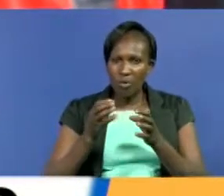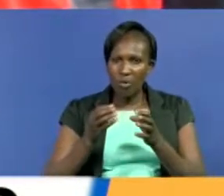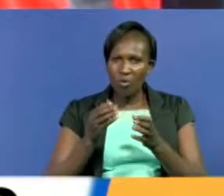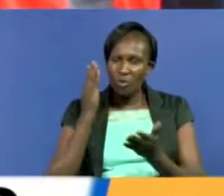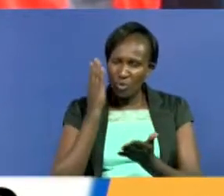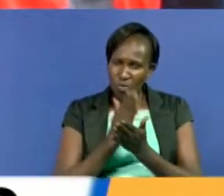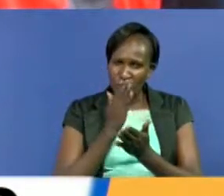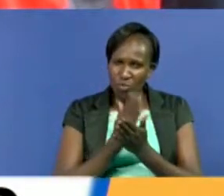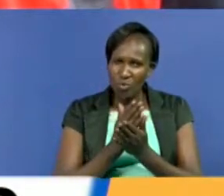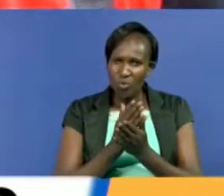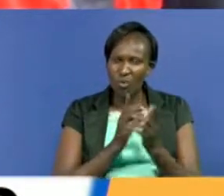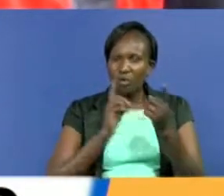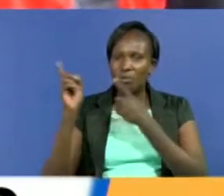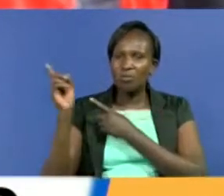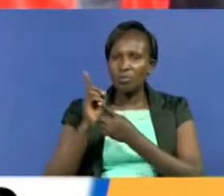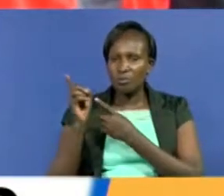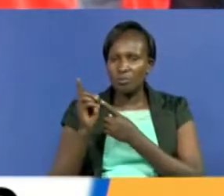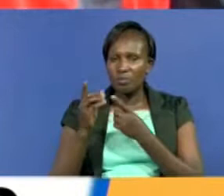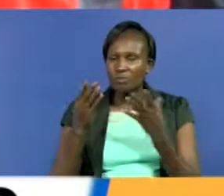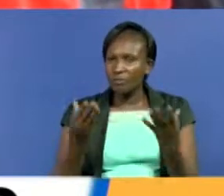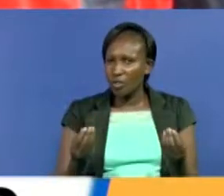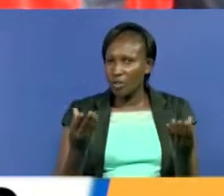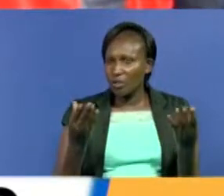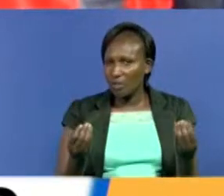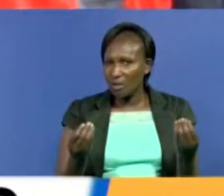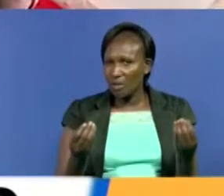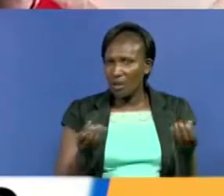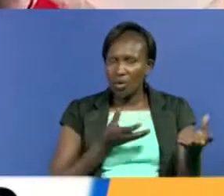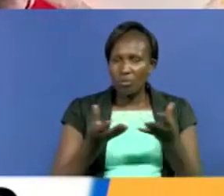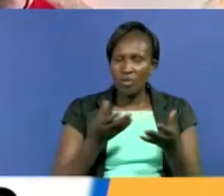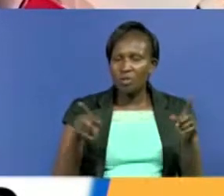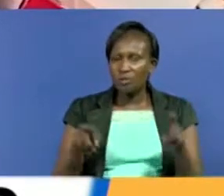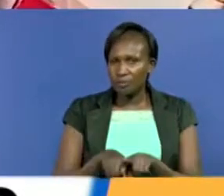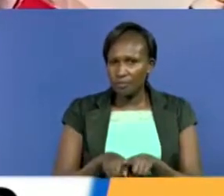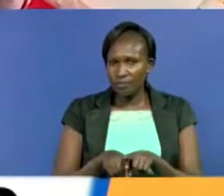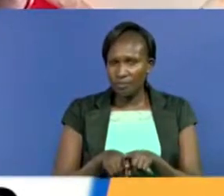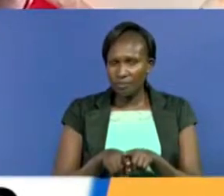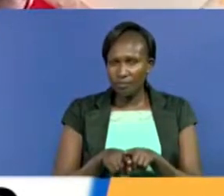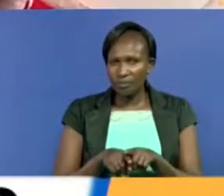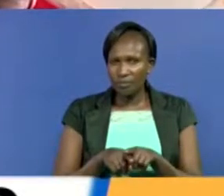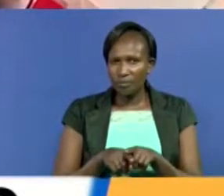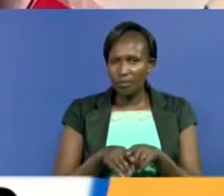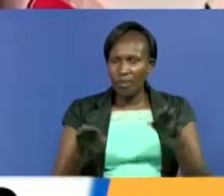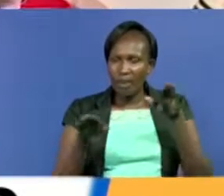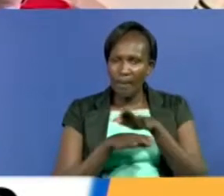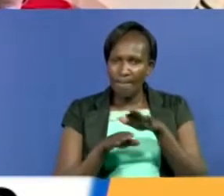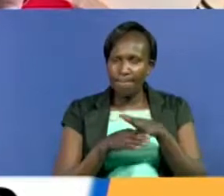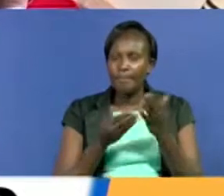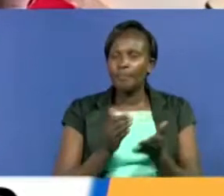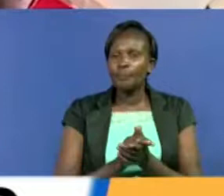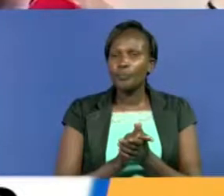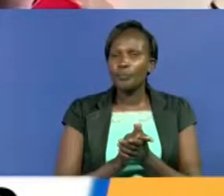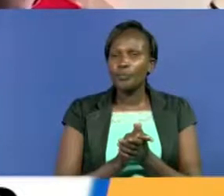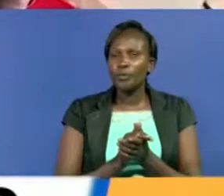really will ease transport, improve efficiency, and make doing of business much easier. Haya yanajiri huku naibu msemaji wa ikulu Kanze